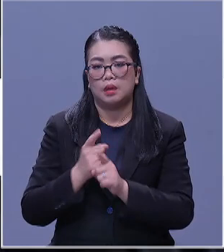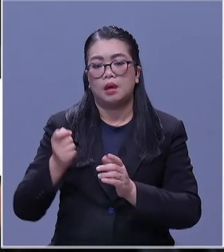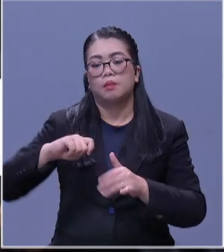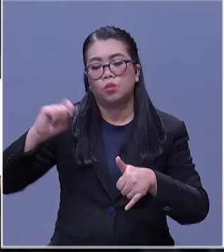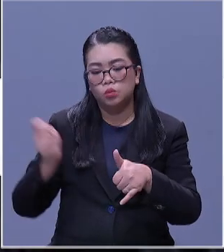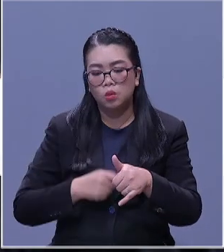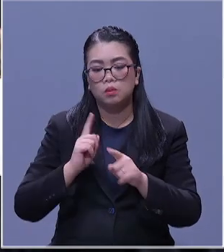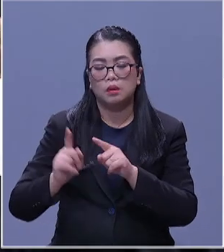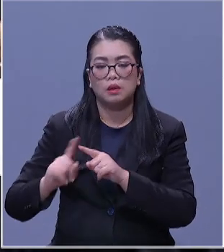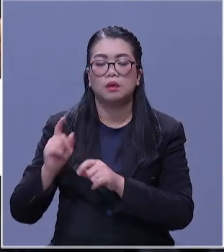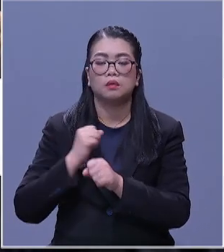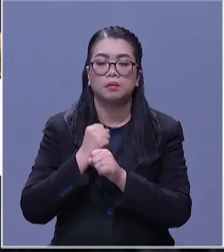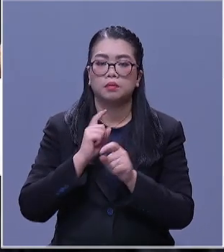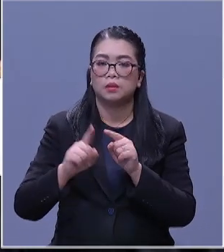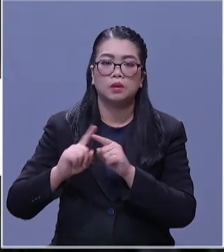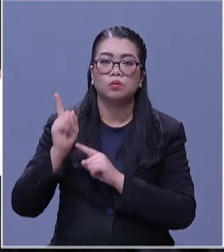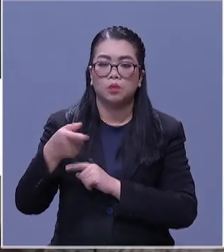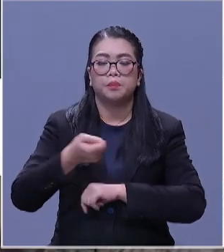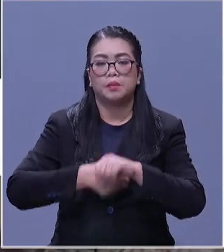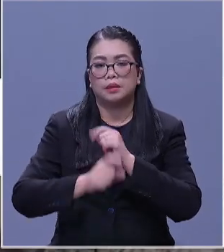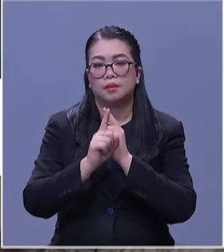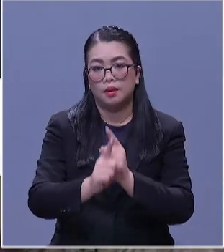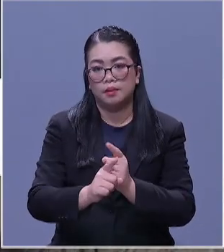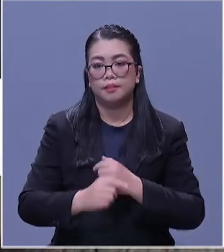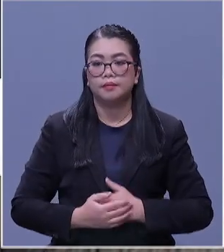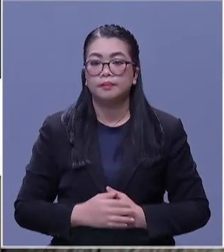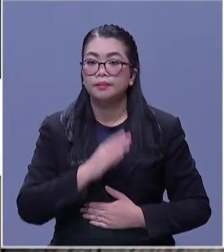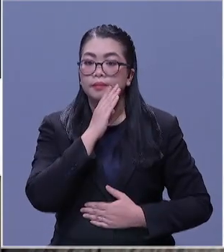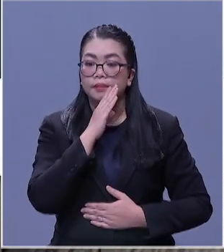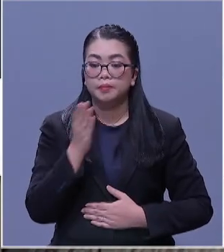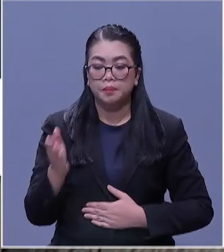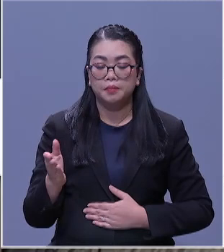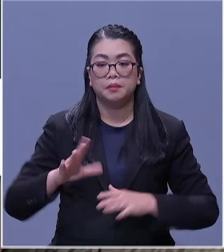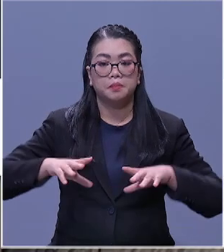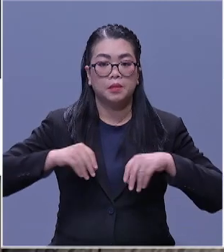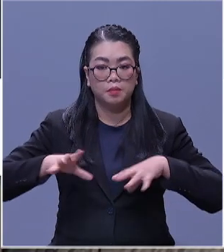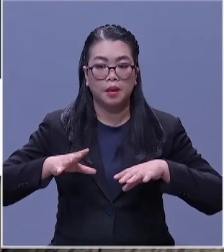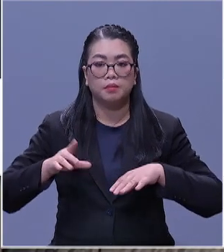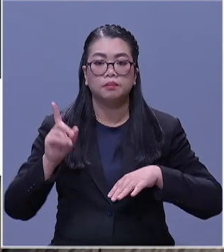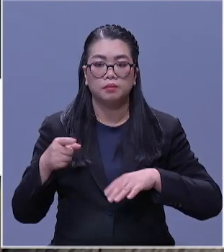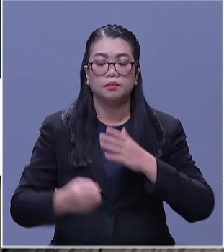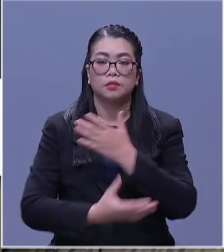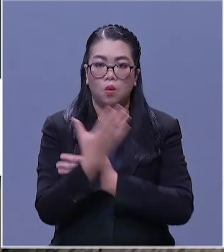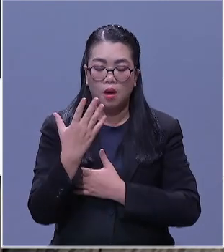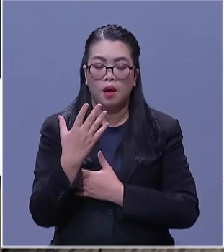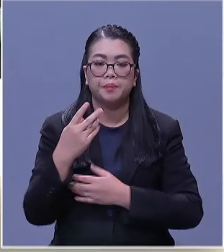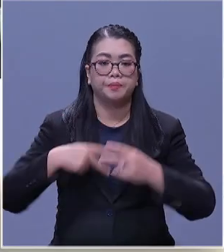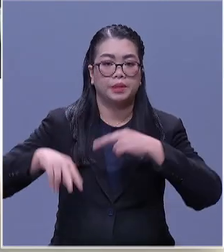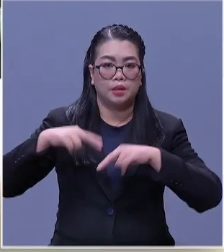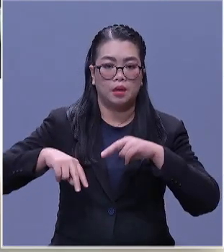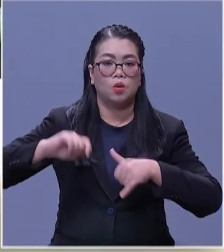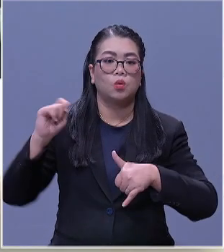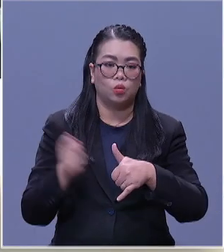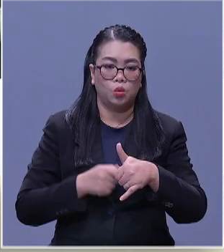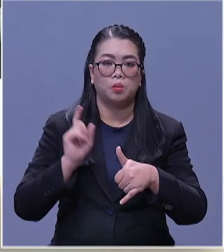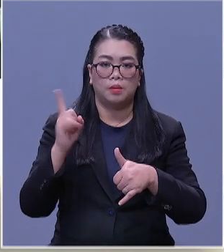ลงโทษวินัยร้ายแรงสุดท้ายถ้าสสปู่อัไม่ยอมรับมติพรรคก็ยังมีโอกาสที่จะถูกพิจารณาลงโทษ